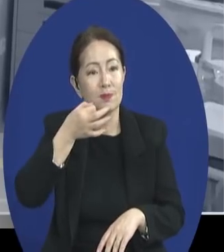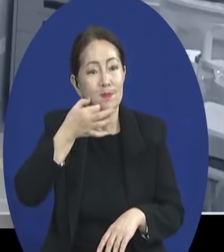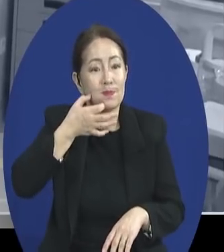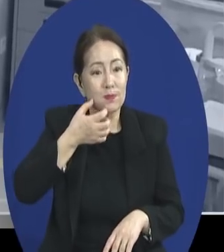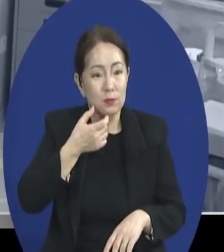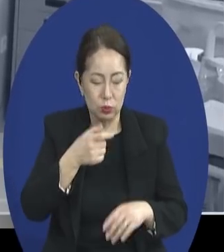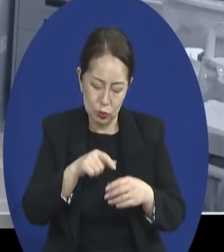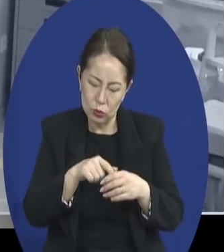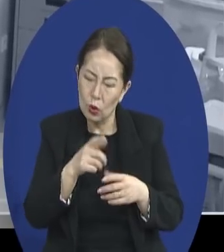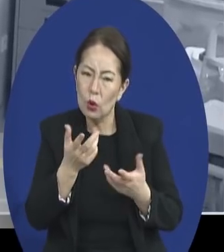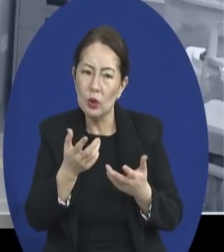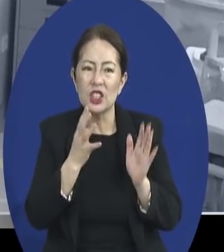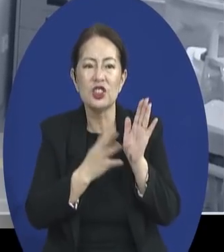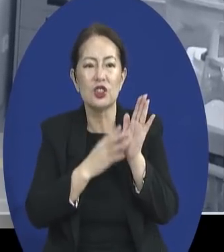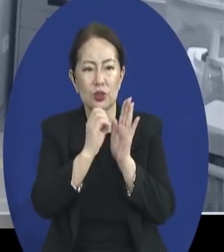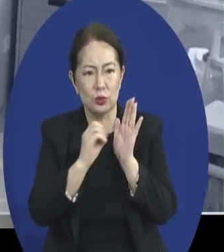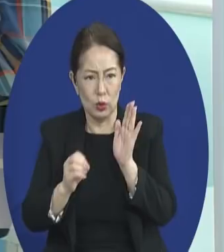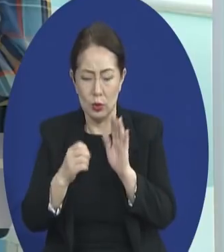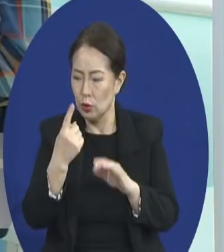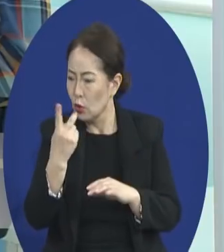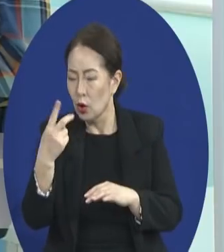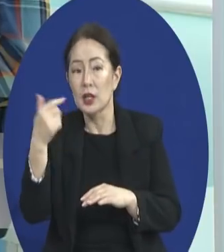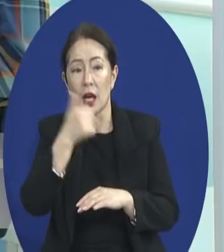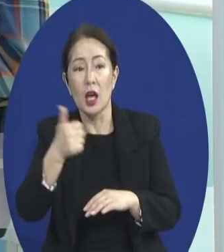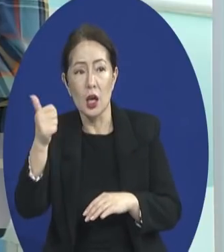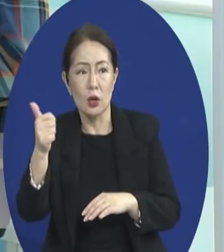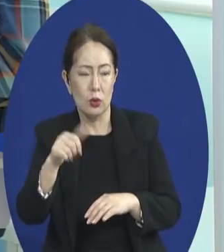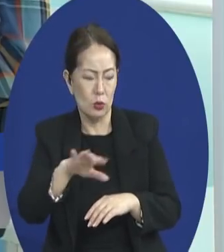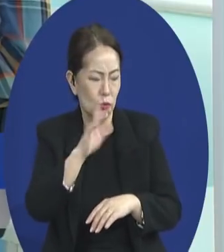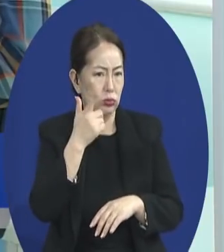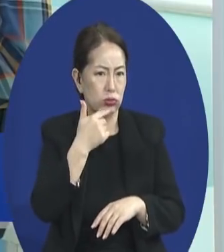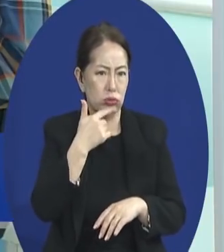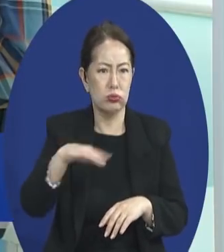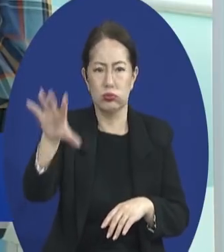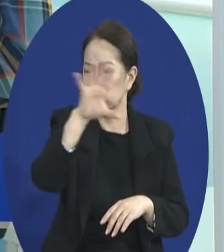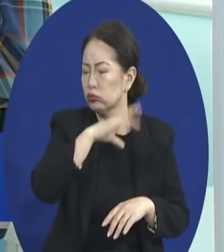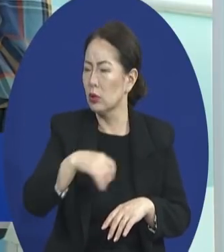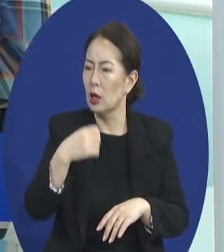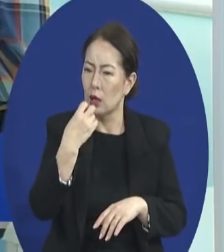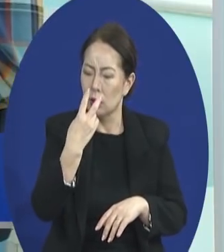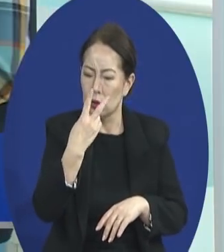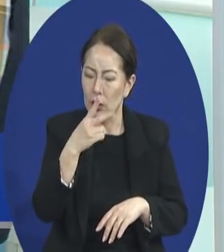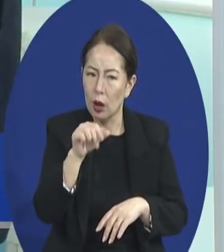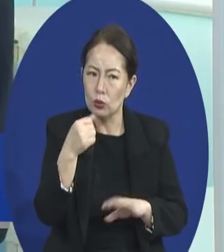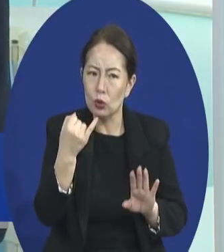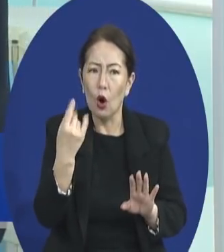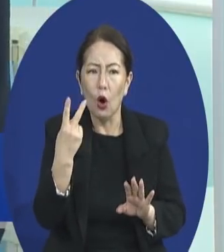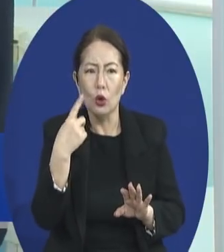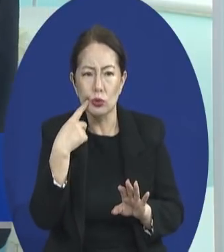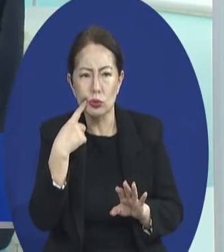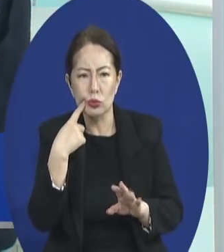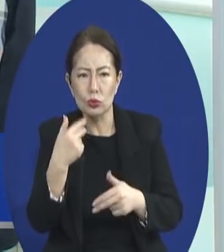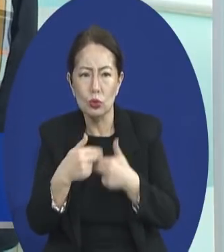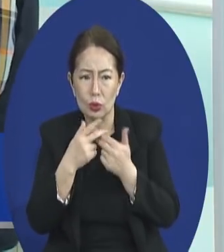маш нэг хоёр хүн л одоо ирвэл одоо энгийн хүмүүс 1.6-аас 2 шүдэнд тусламж хэрэгтэй бол хөшлөм